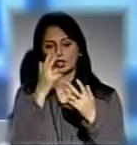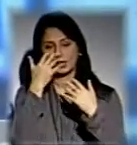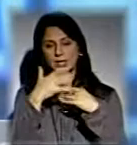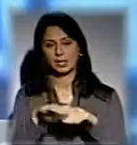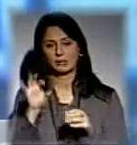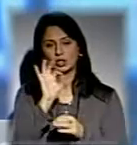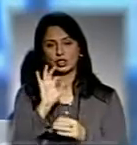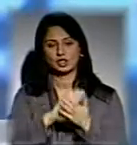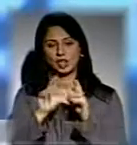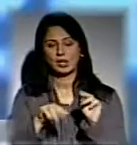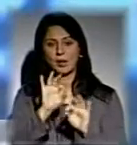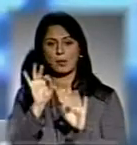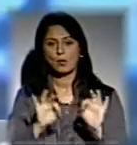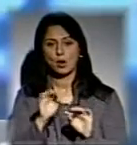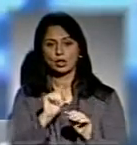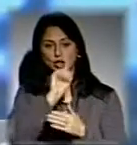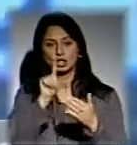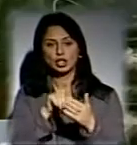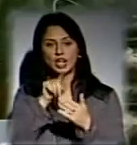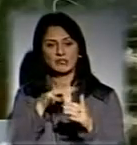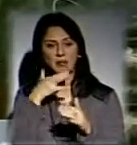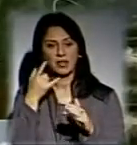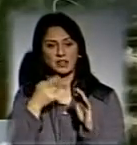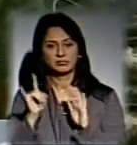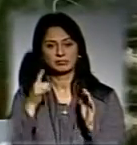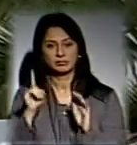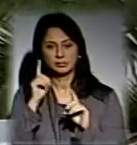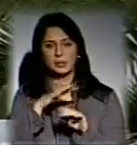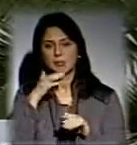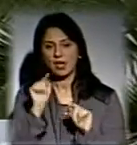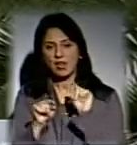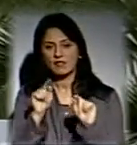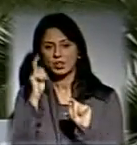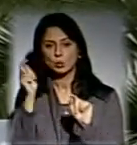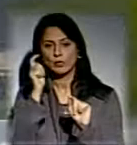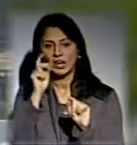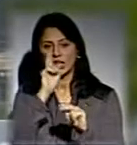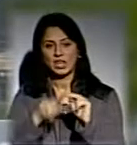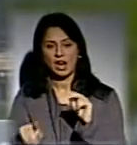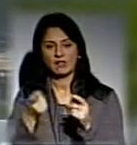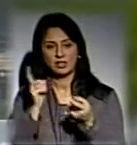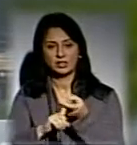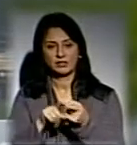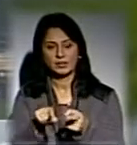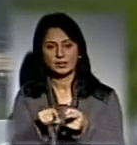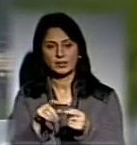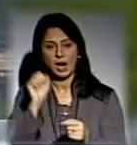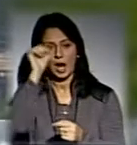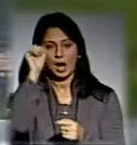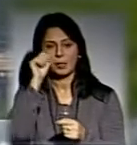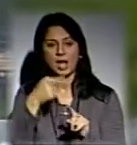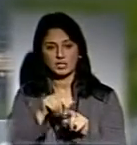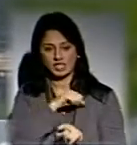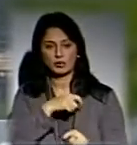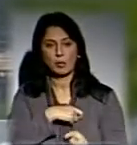ინტეგრაციის შესახებ შეთანხმების პროექტი შეკითხვებს ბადებს, რადგან ბევრ ადგილას საუბარი სუვერენიტეტის დაკარგვას ეხება. ეს განცხადება აფხაზეთის